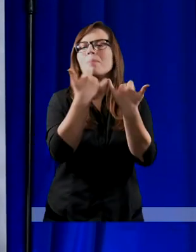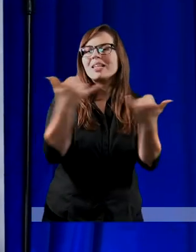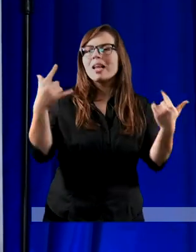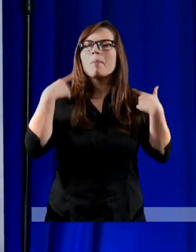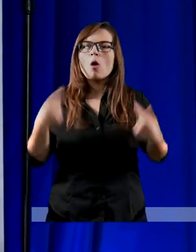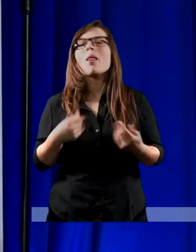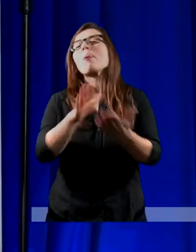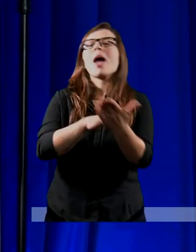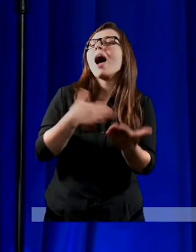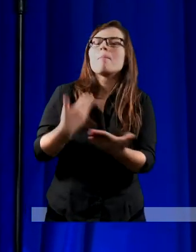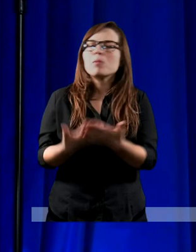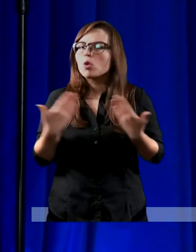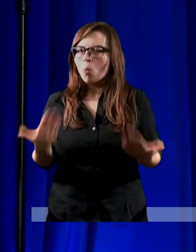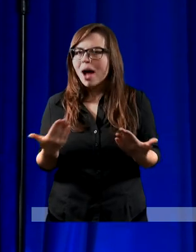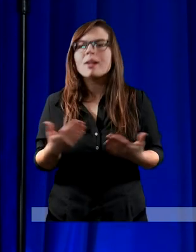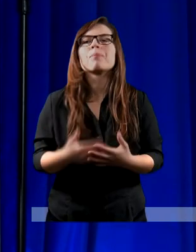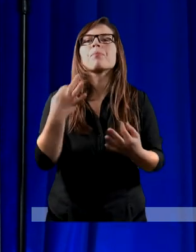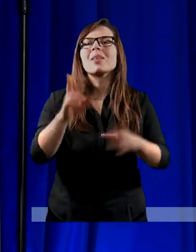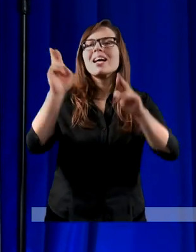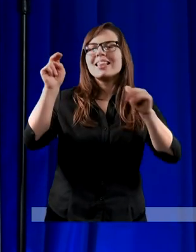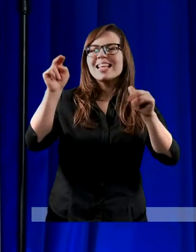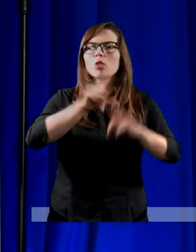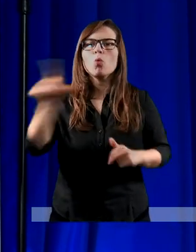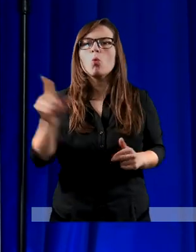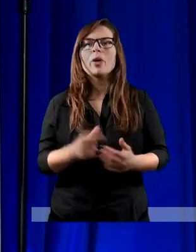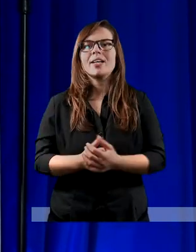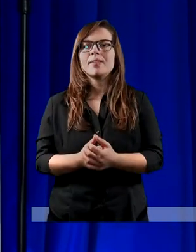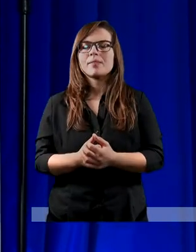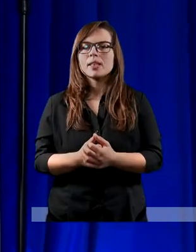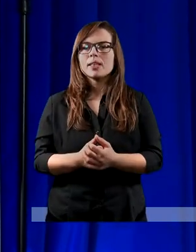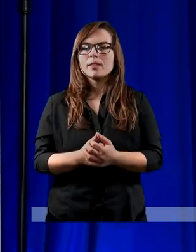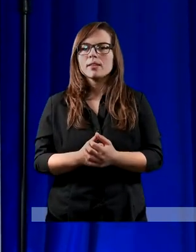innym. Czyli na przykład jest tytuł